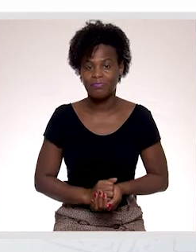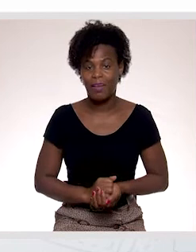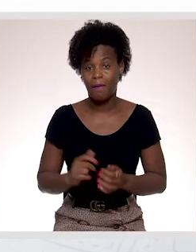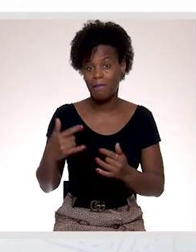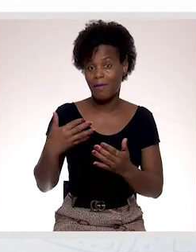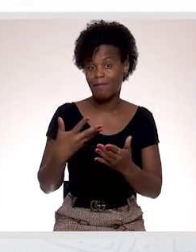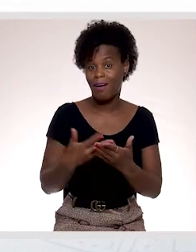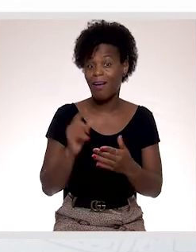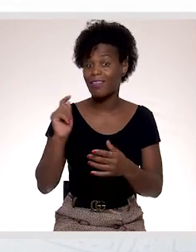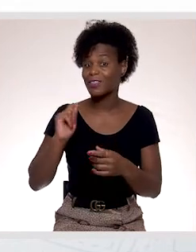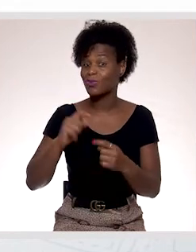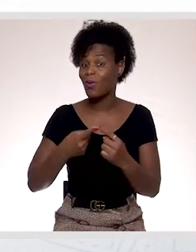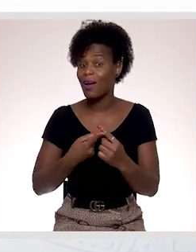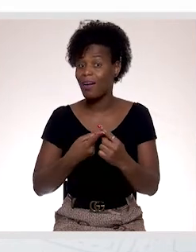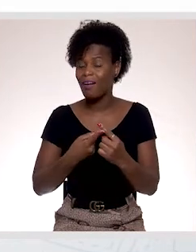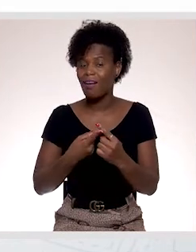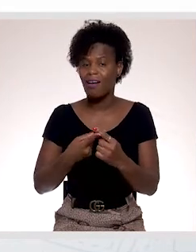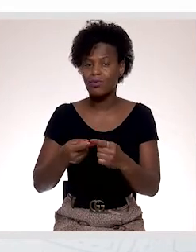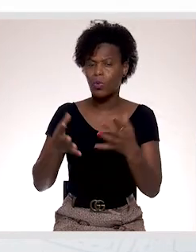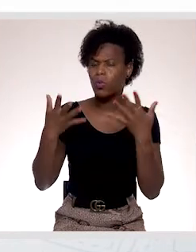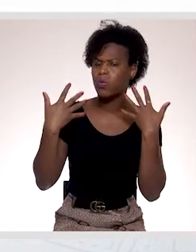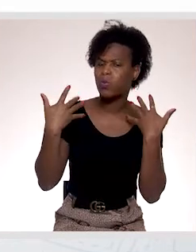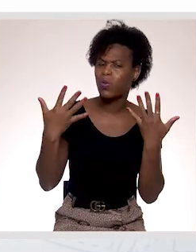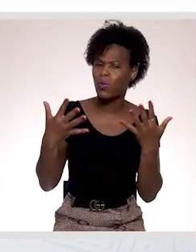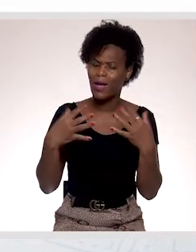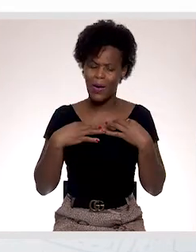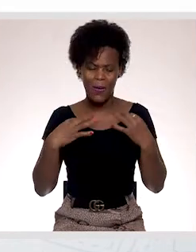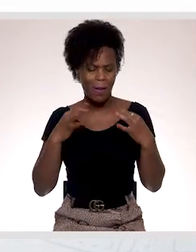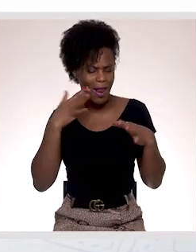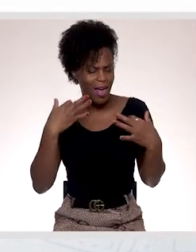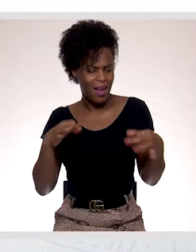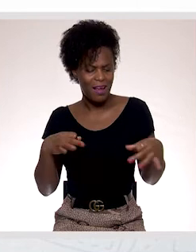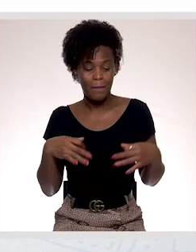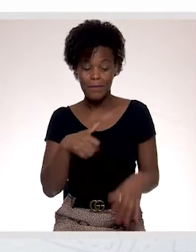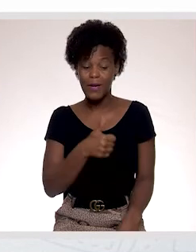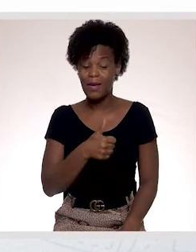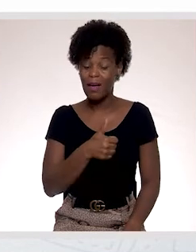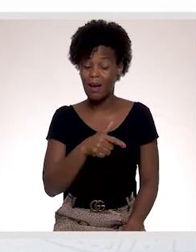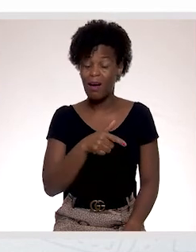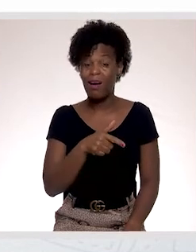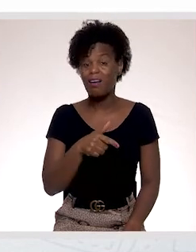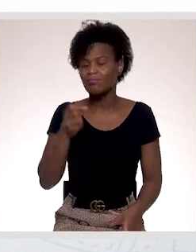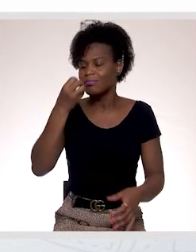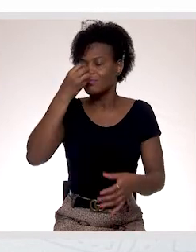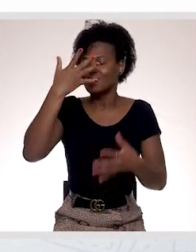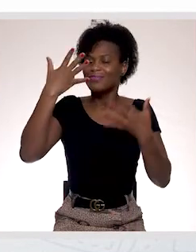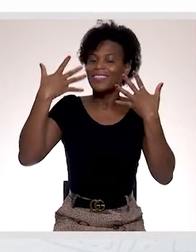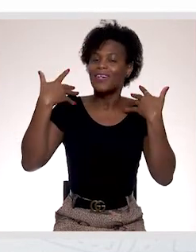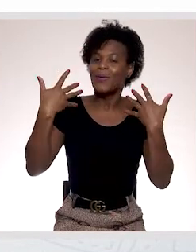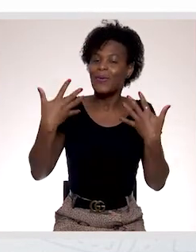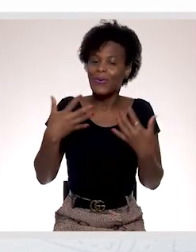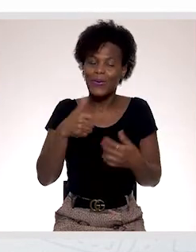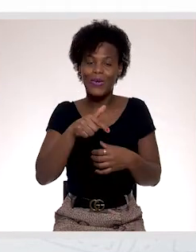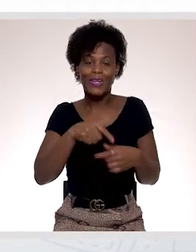Pendant cette saison, en été, on porte des vêtements légers. B. Au printemps, il faut rester